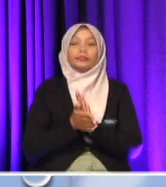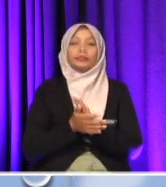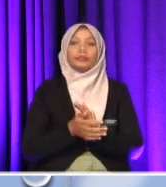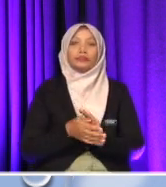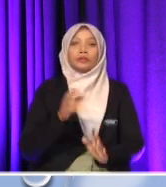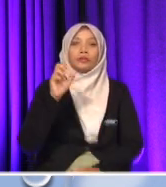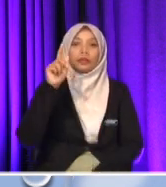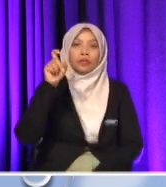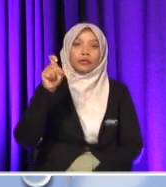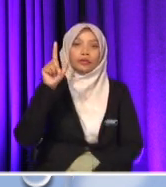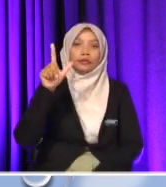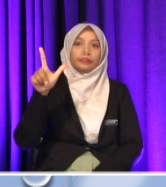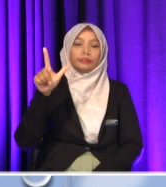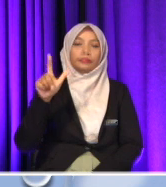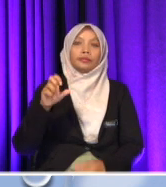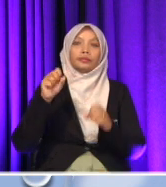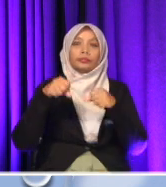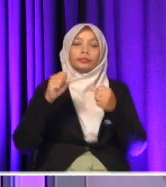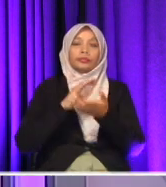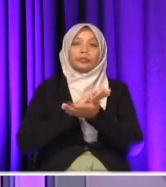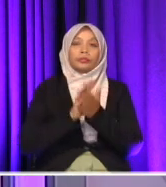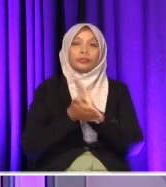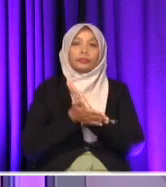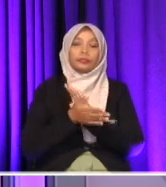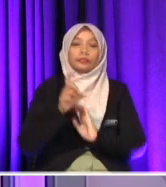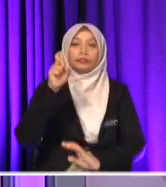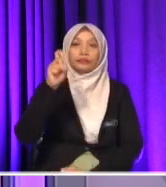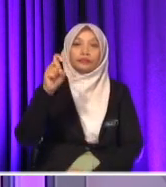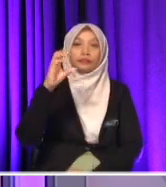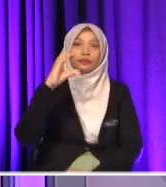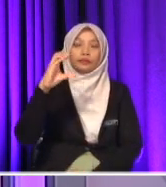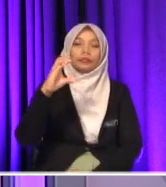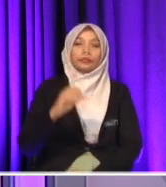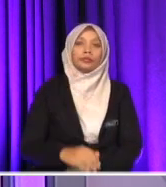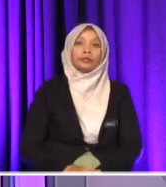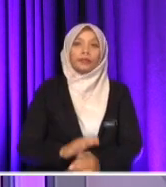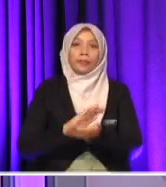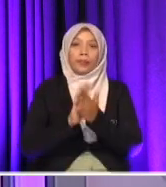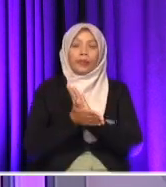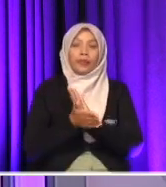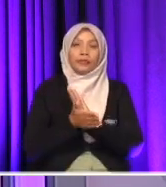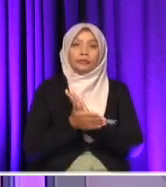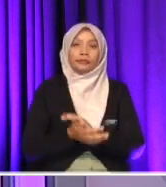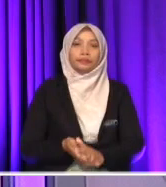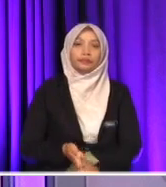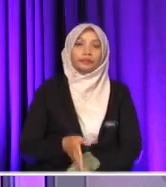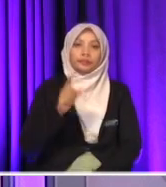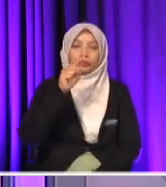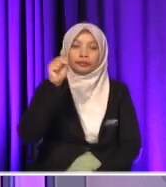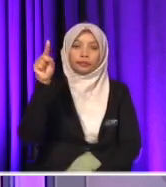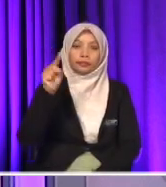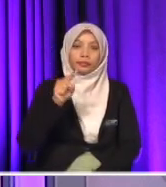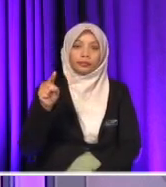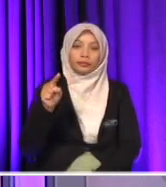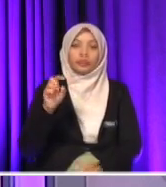jadi SL kan. Dia boleh juga jadi XC. Apa lagi? Dia boleh jadi Z. Okey, dia